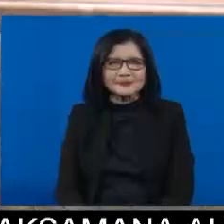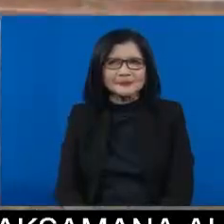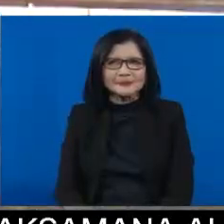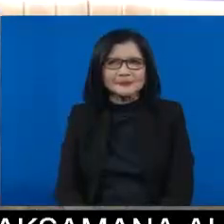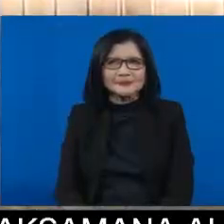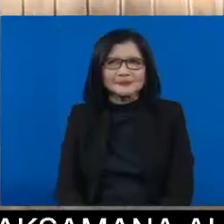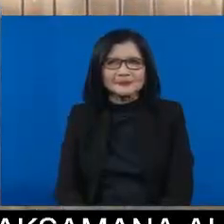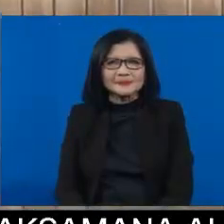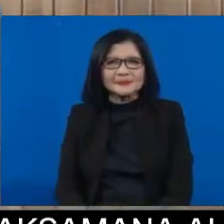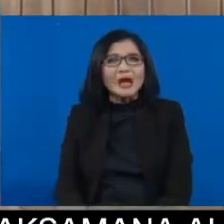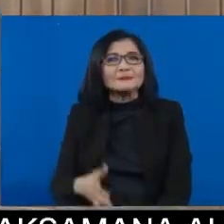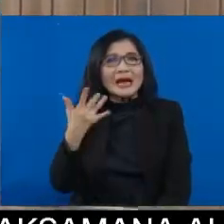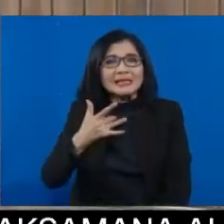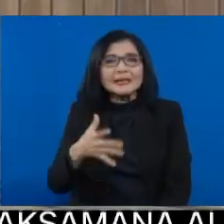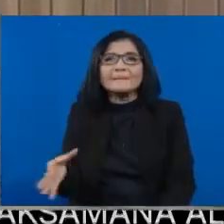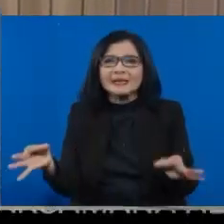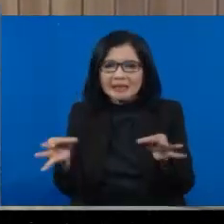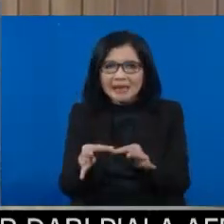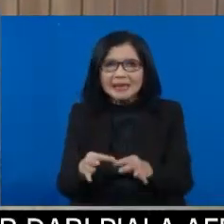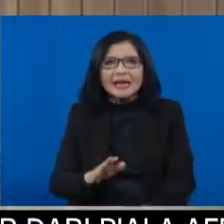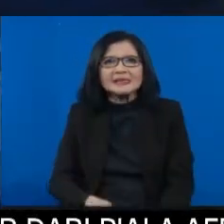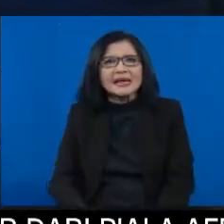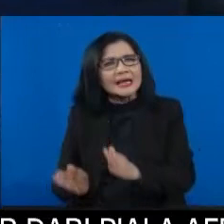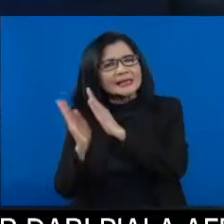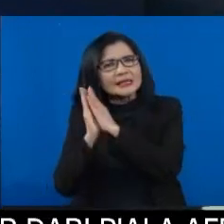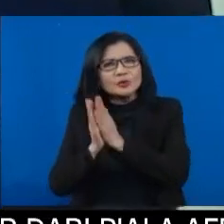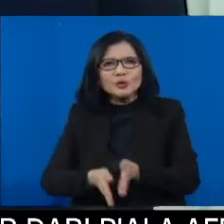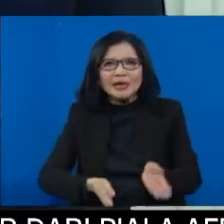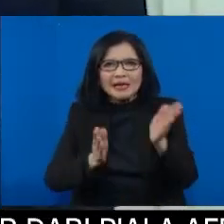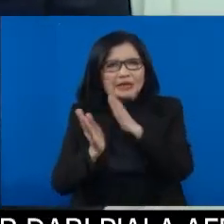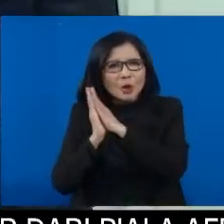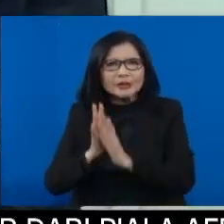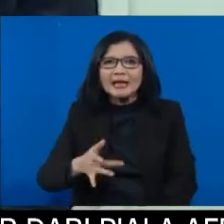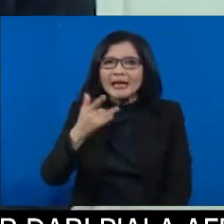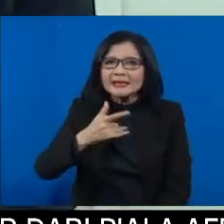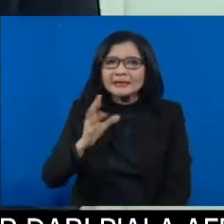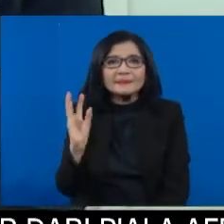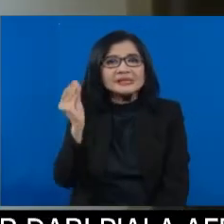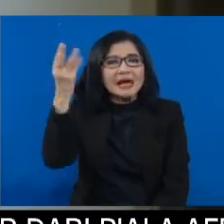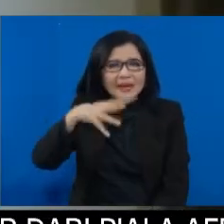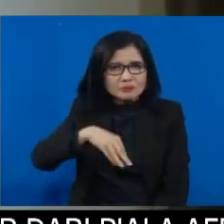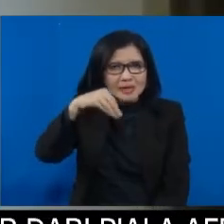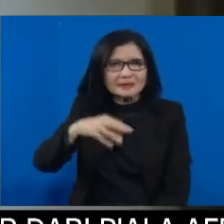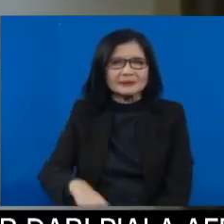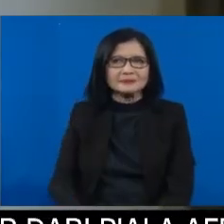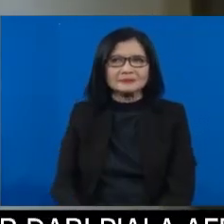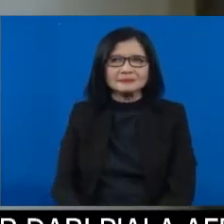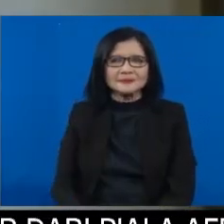Supaya tidak jauh dari pusat keramaian, saya pun menginap di hotel yang letaknya masih di kawasan Jakarta Pusat.